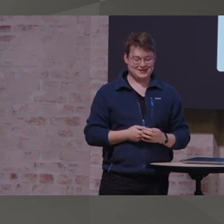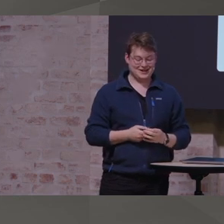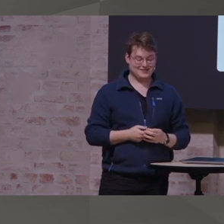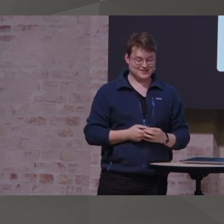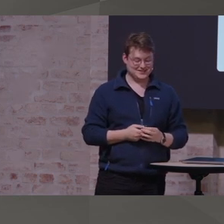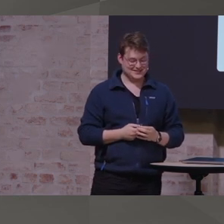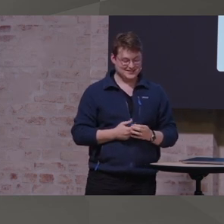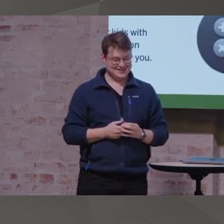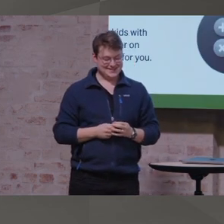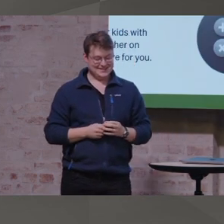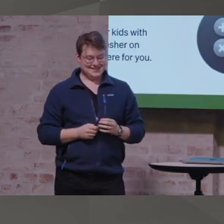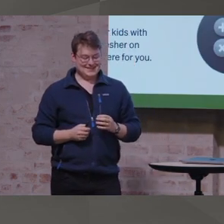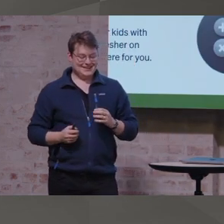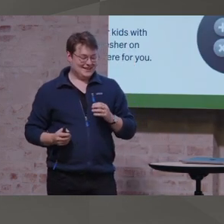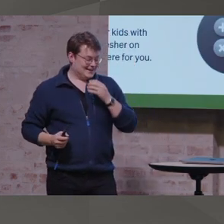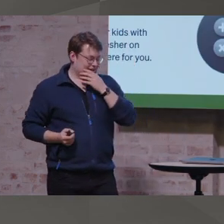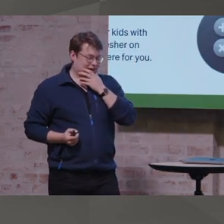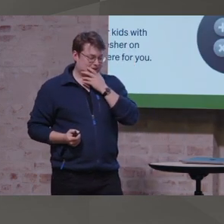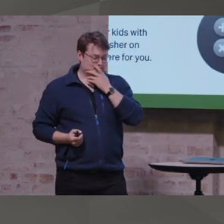vært live, altså.